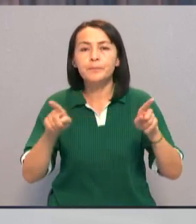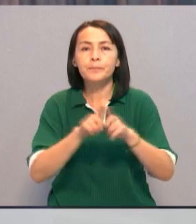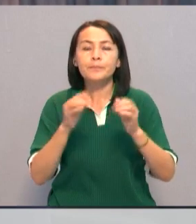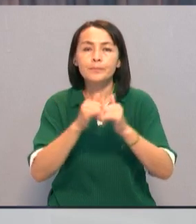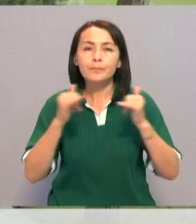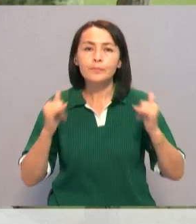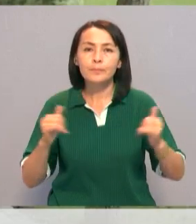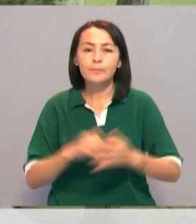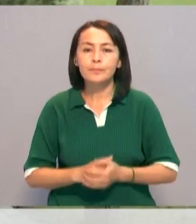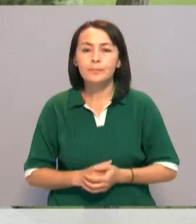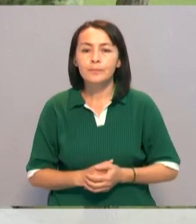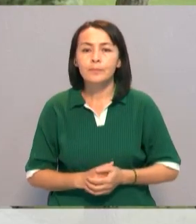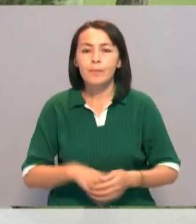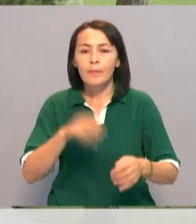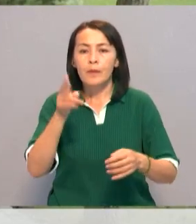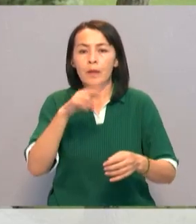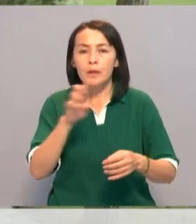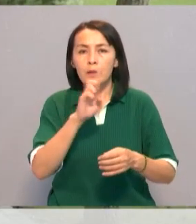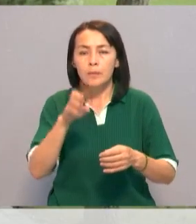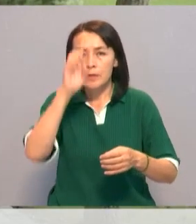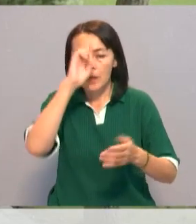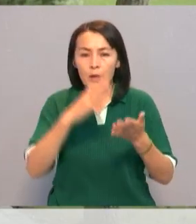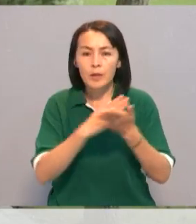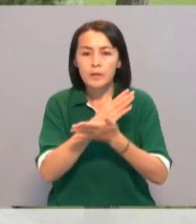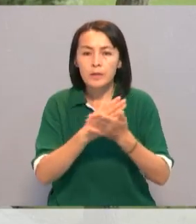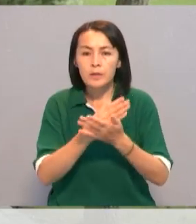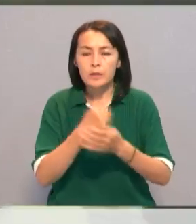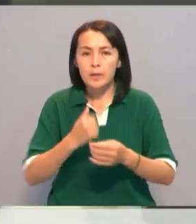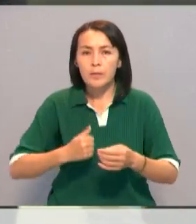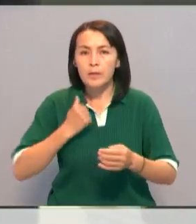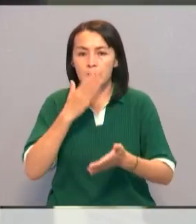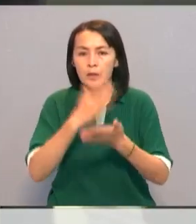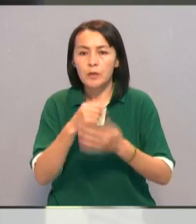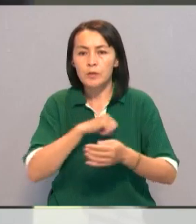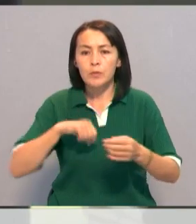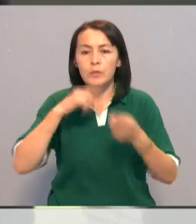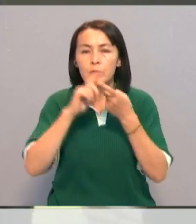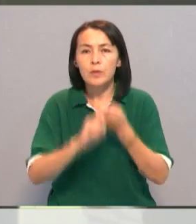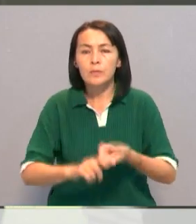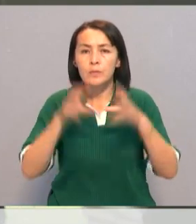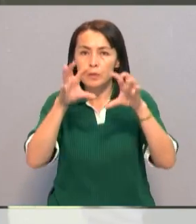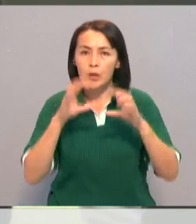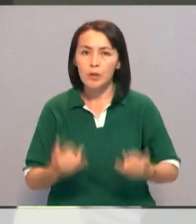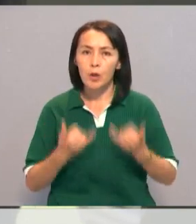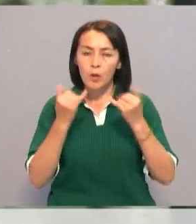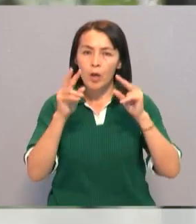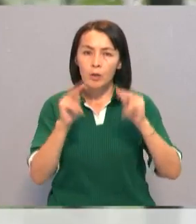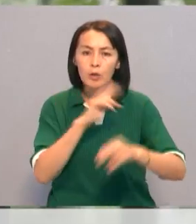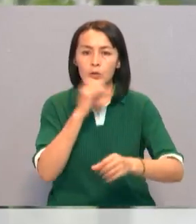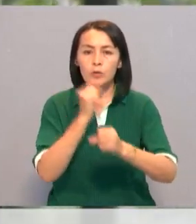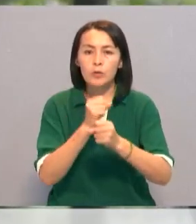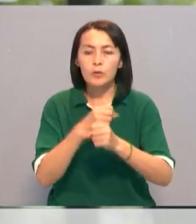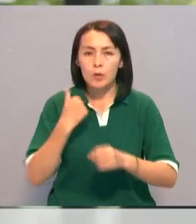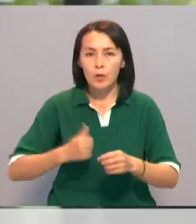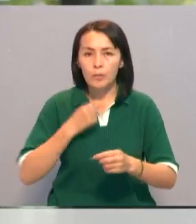асырып келе жатырмыз. Дәркен Бекниязұлы мемлекеттік қызметшінің мәртебесі тікелей өзіне байланысты. Заңды құрметтеп, адал еңбек етсе,